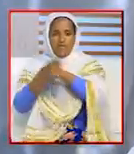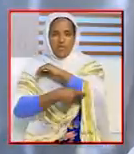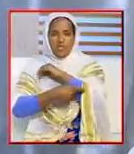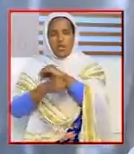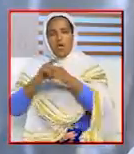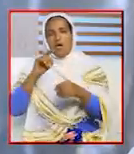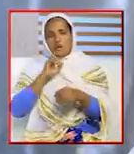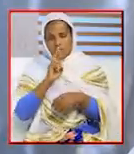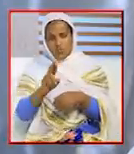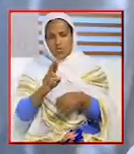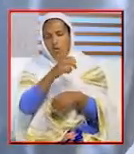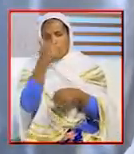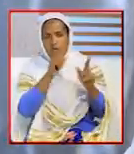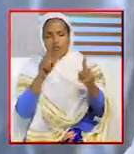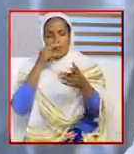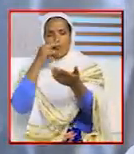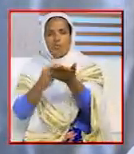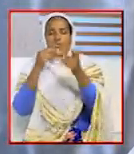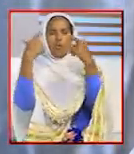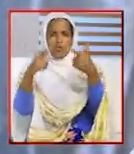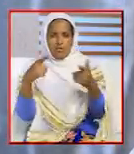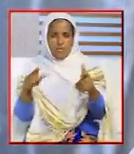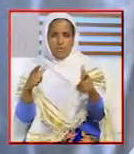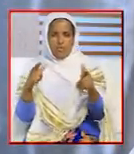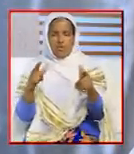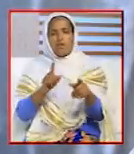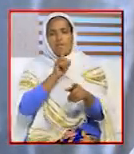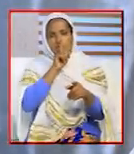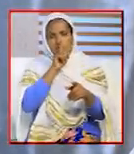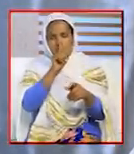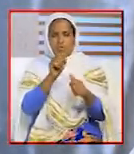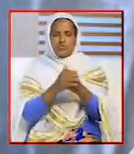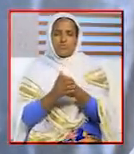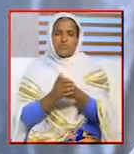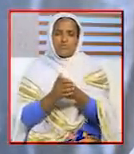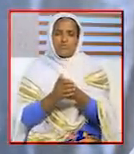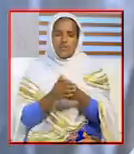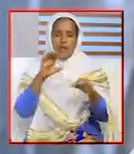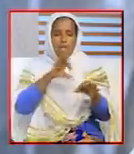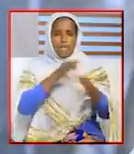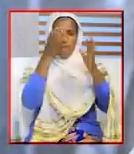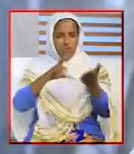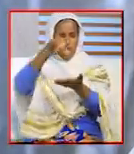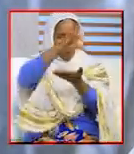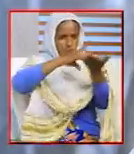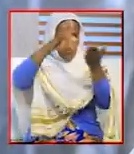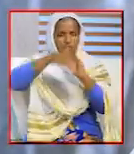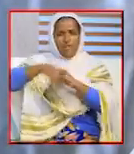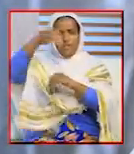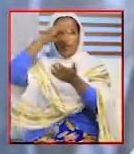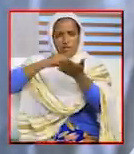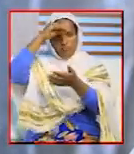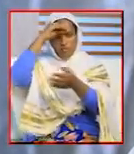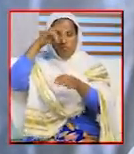ፈተናዎች ሆነውብናል። ሌላ ደግሞ በጎ አጋጣሚ በእውነቱ መንፈሳዊ ኮሌጆችና ከፍተኛ